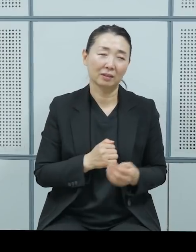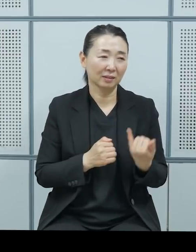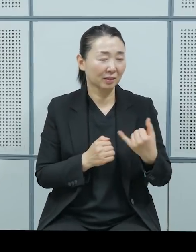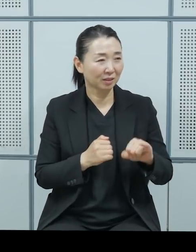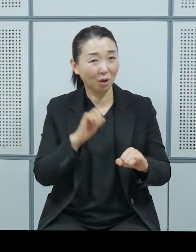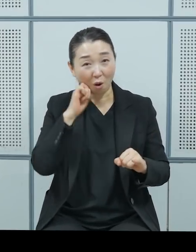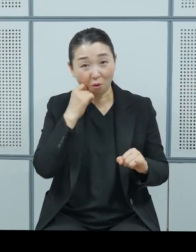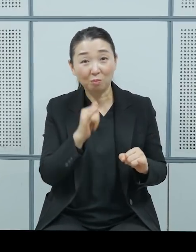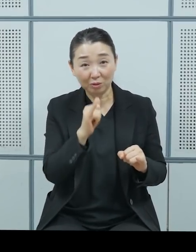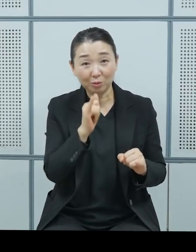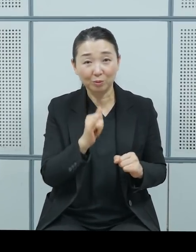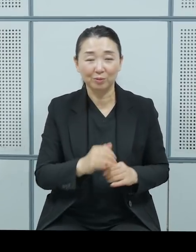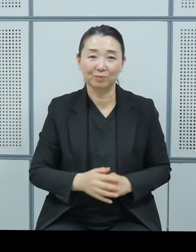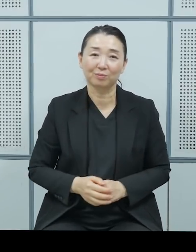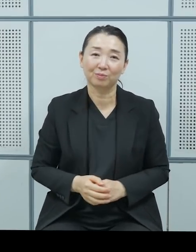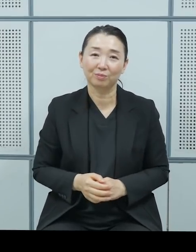있는데